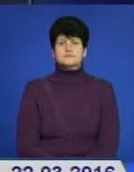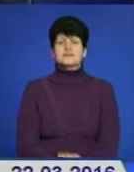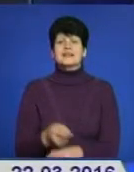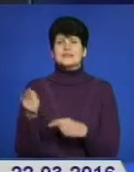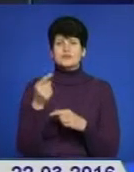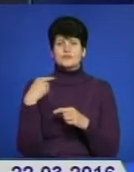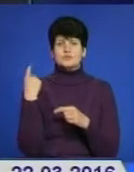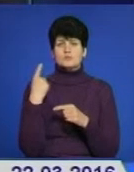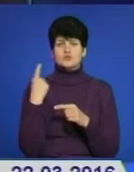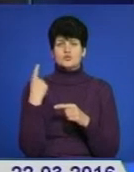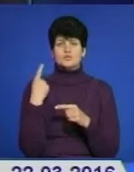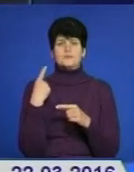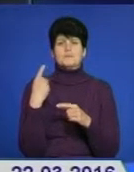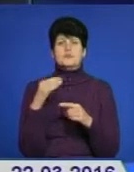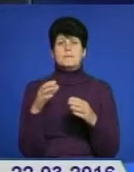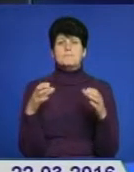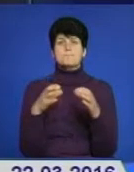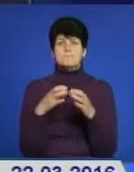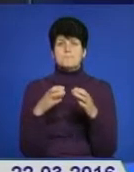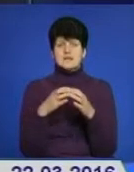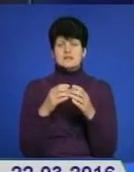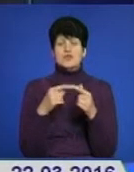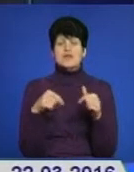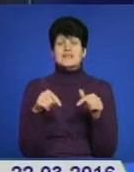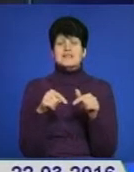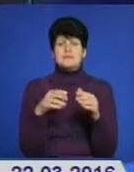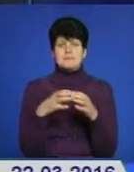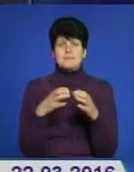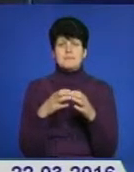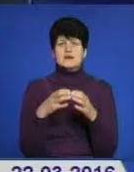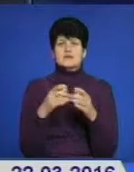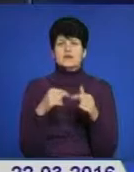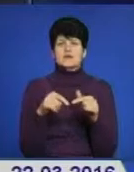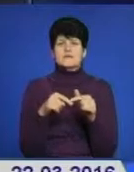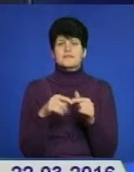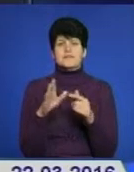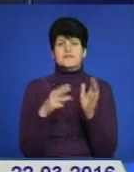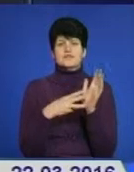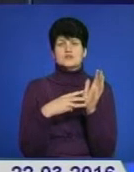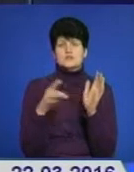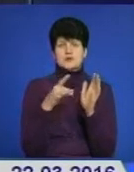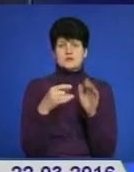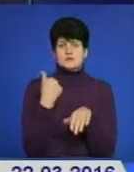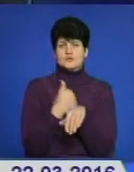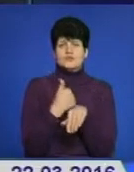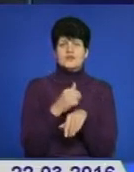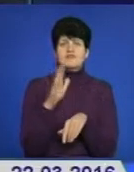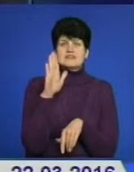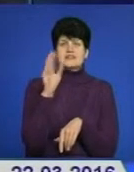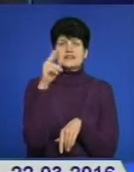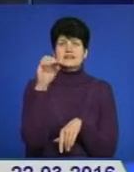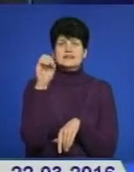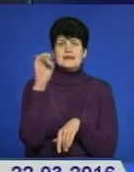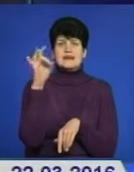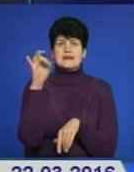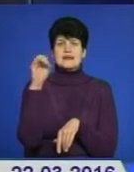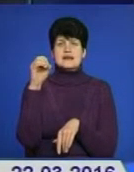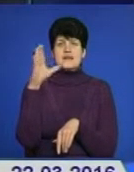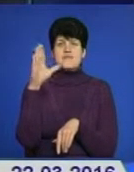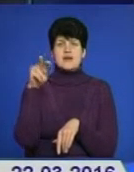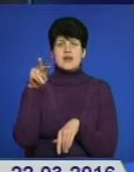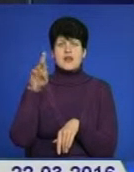Тернопільську обласну парторганізацію «Батьківщина» вже у восьме очолив Василь Деревляний. 98 делегатів одноголосно підтримали